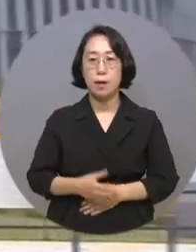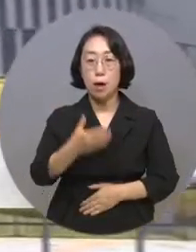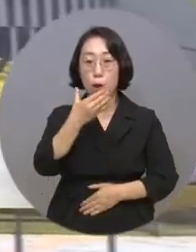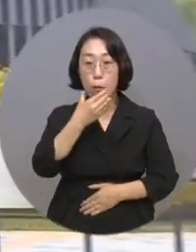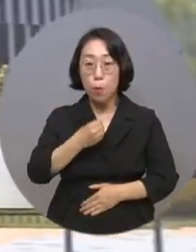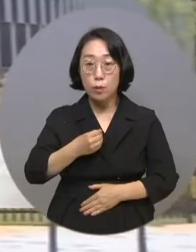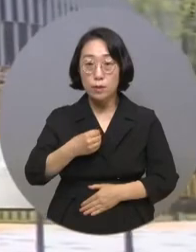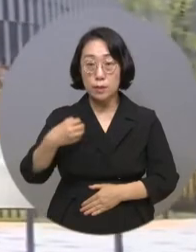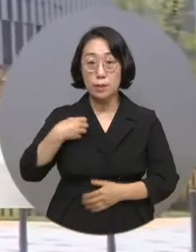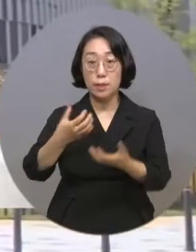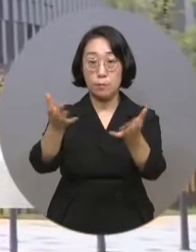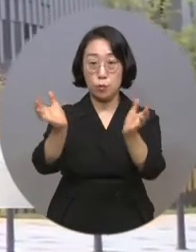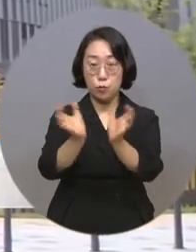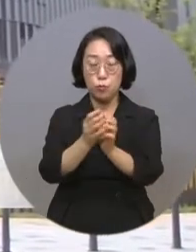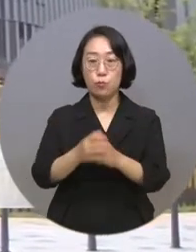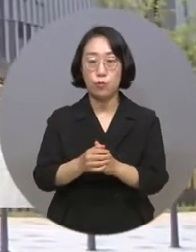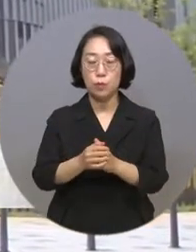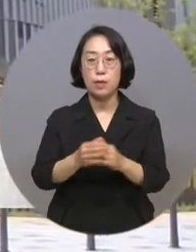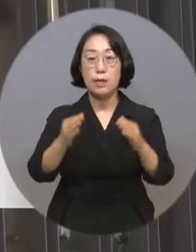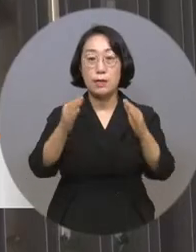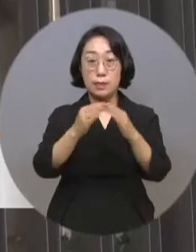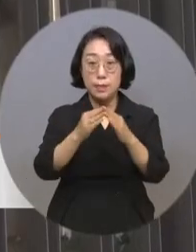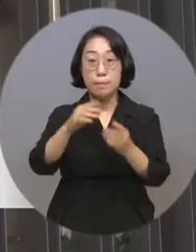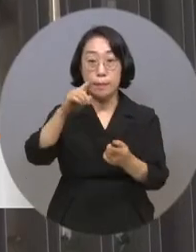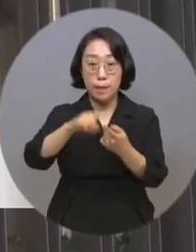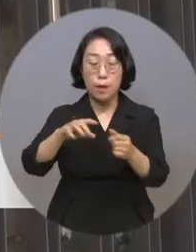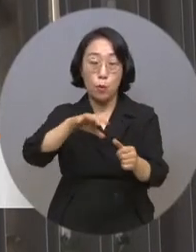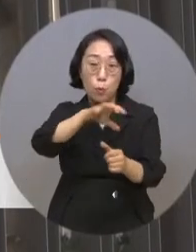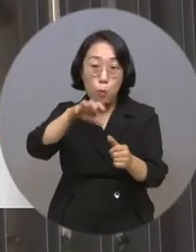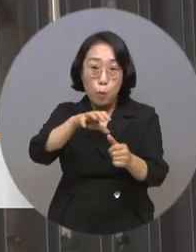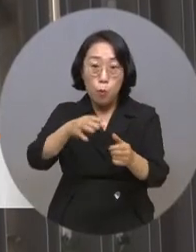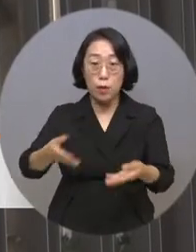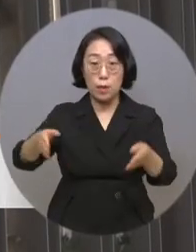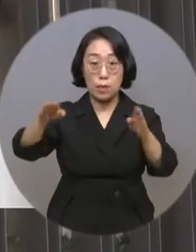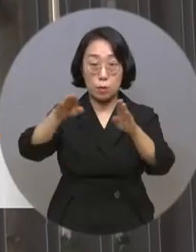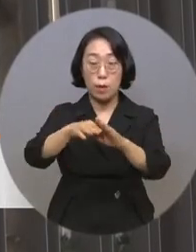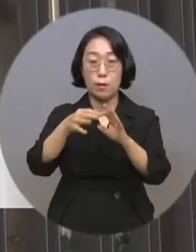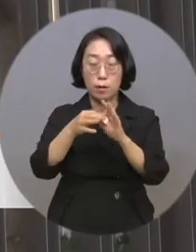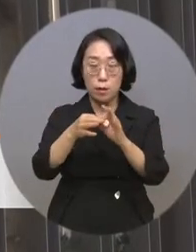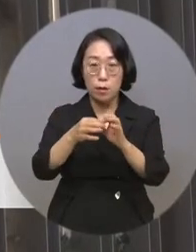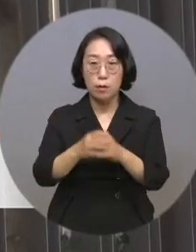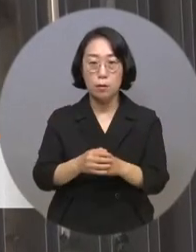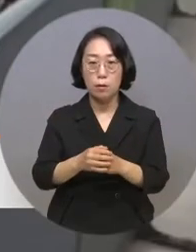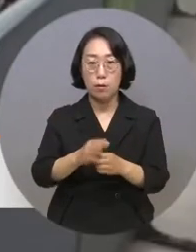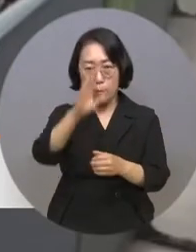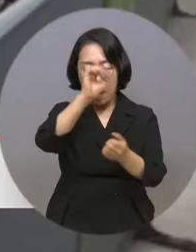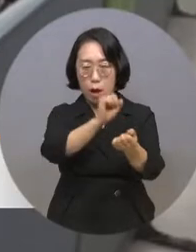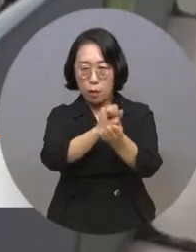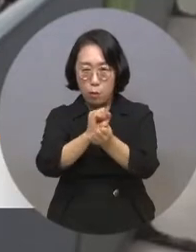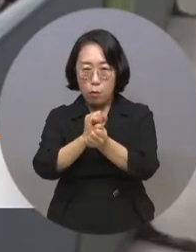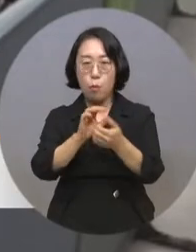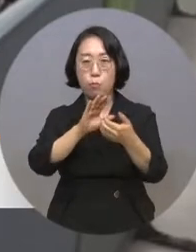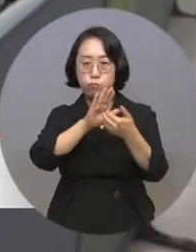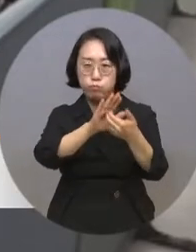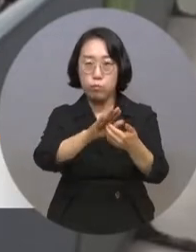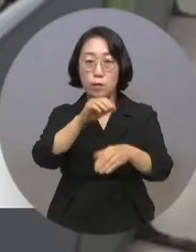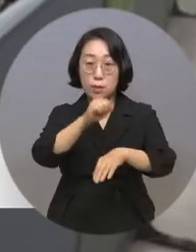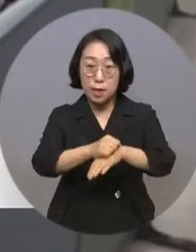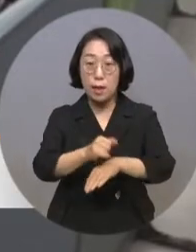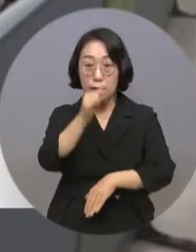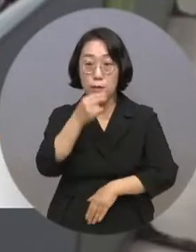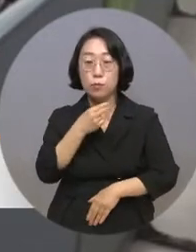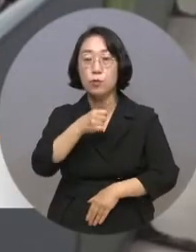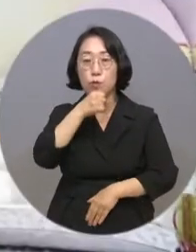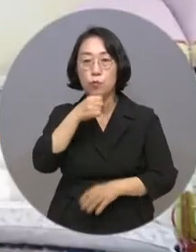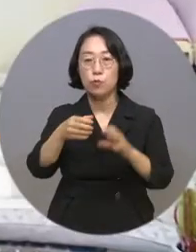보건복지부가 재가급여 장기 요양기관 평가에 방역관리 지표를 신설하는 내용을 담은 개정안을 10일부터 발령한다고